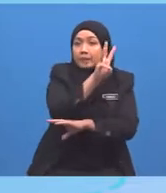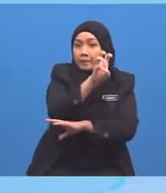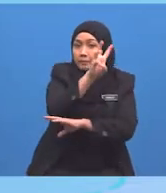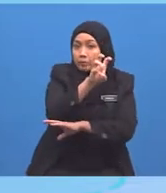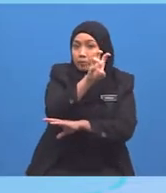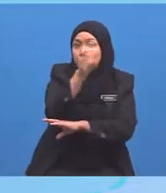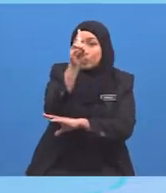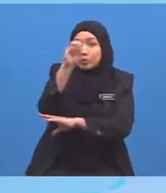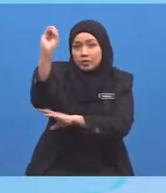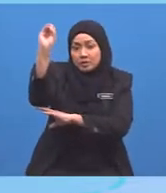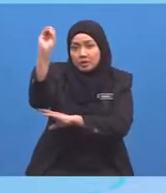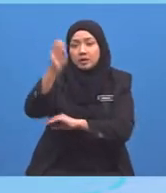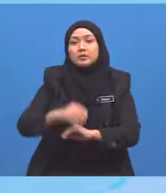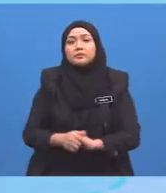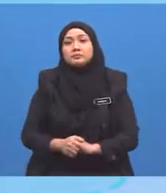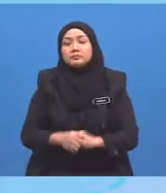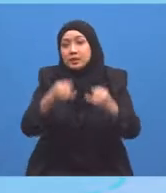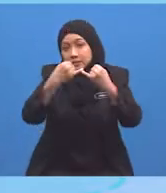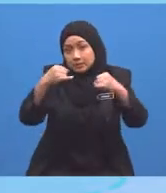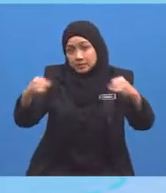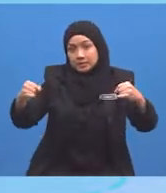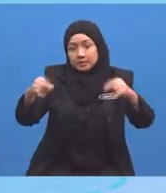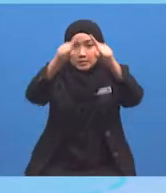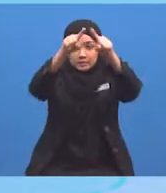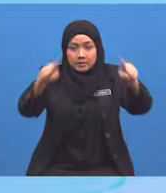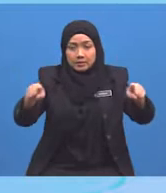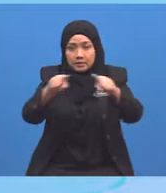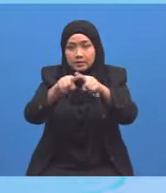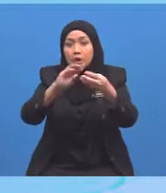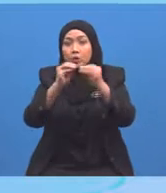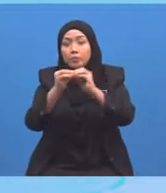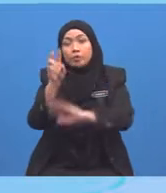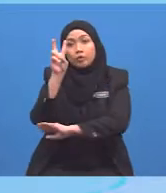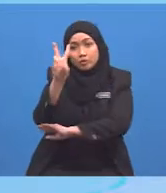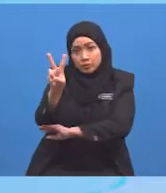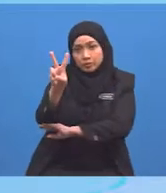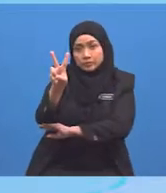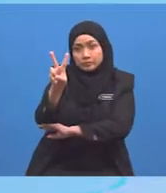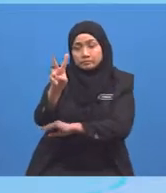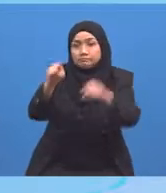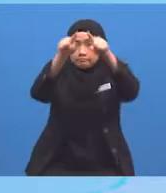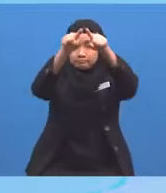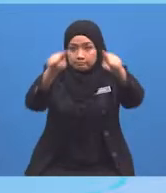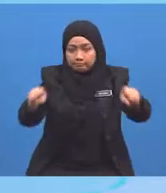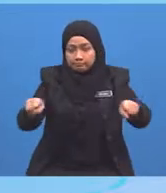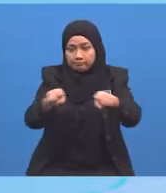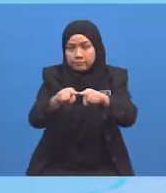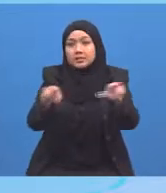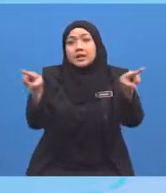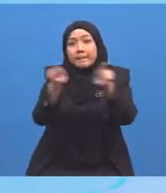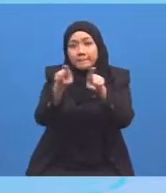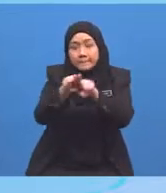ialah semua sisi adalah sama panjang dan semua sudut